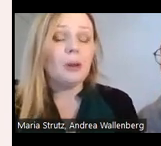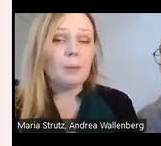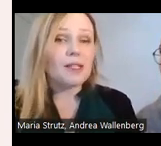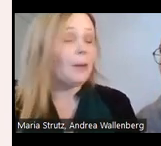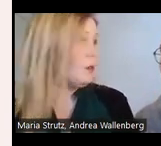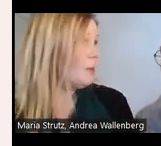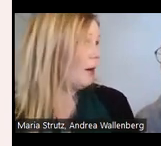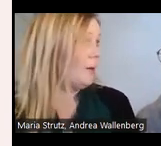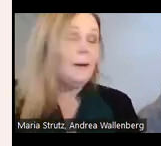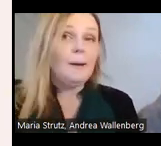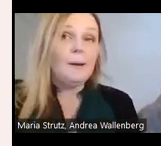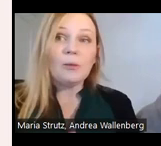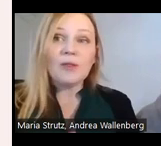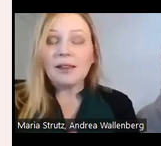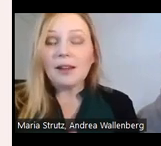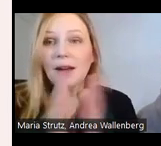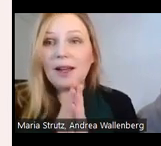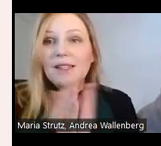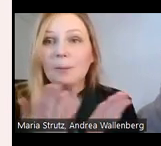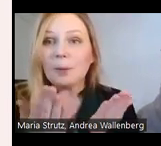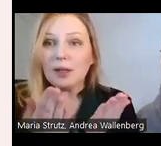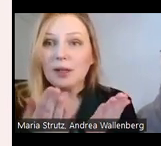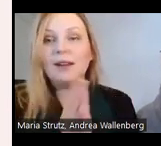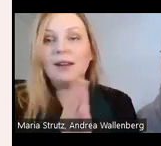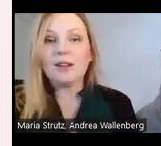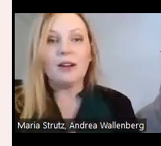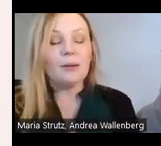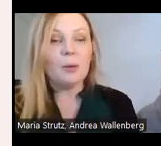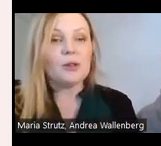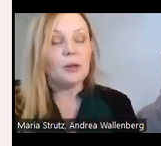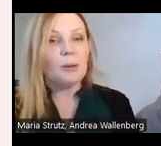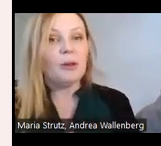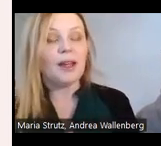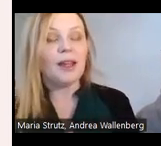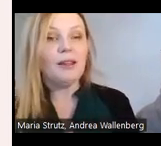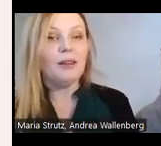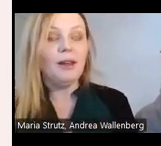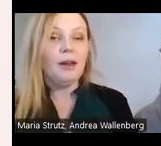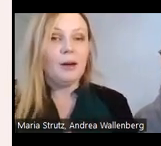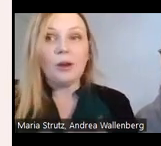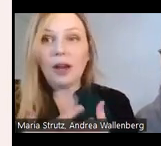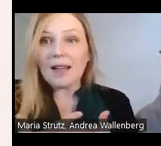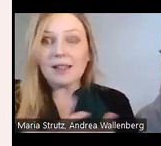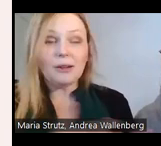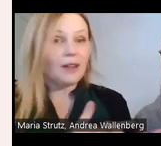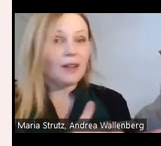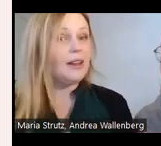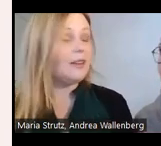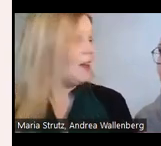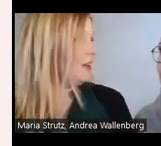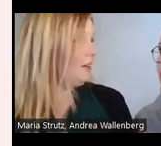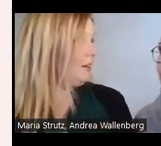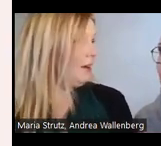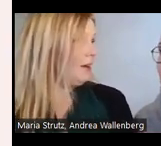en ökad uppmärksamhet hos barnen. Om vi sitter här och läser en bok. Kanske har en bokstund på biblioteket. Och jag läser och